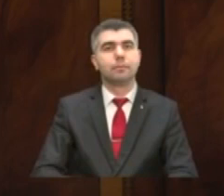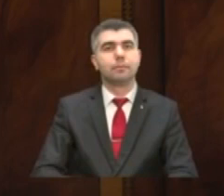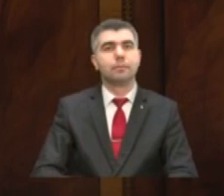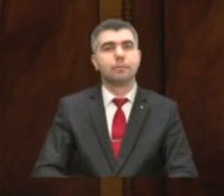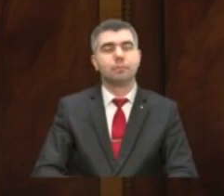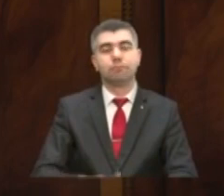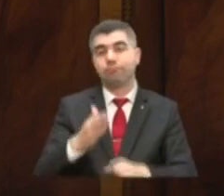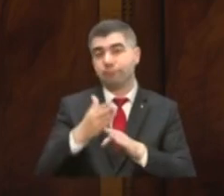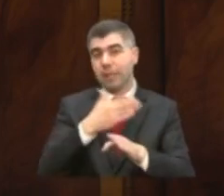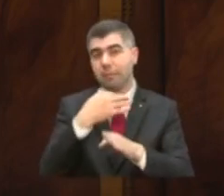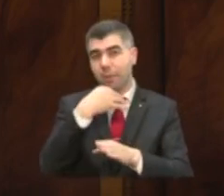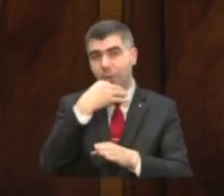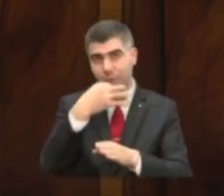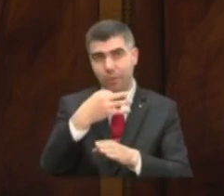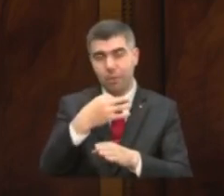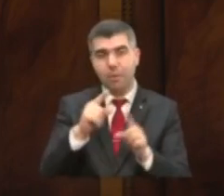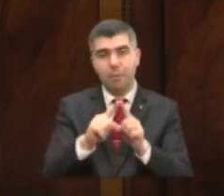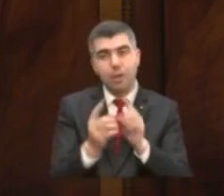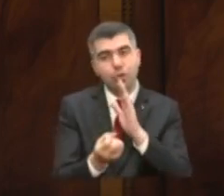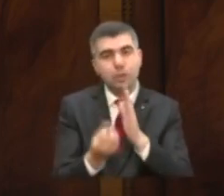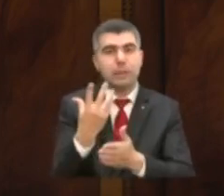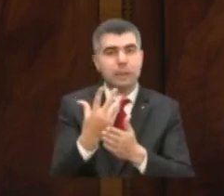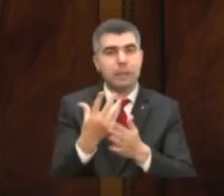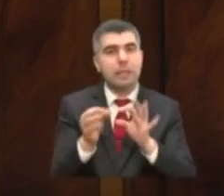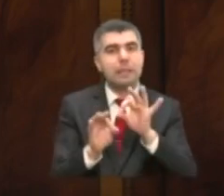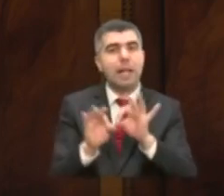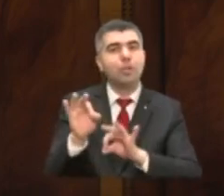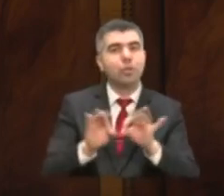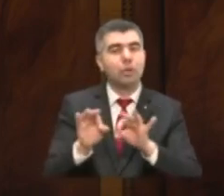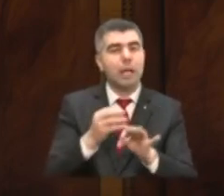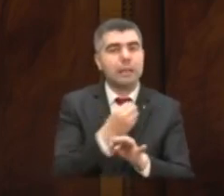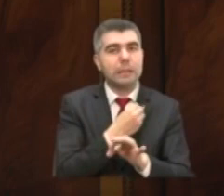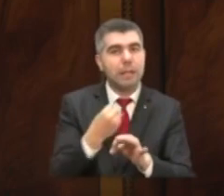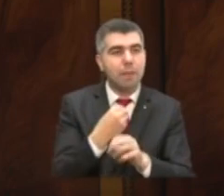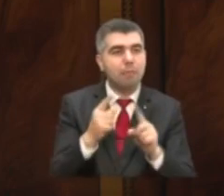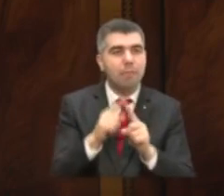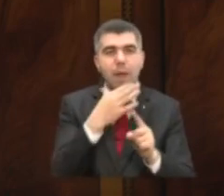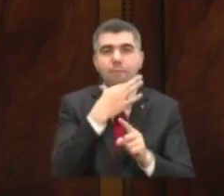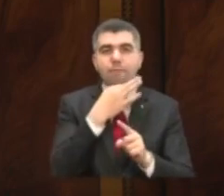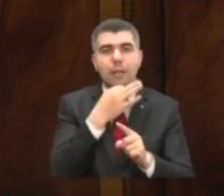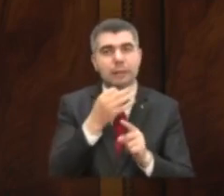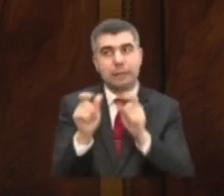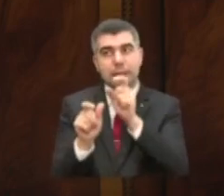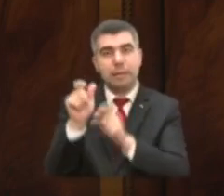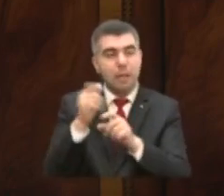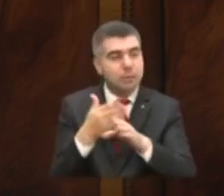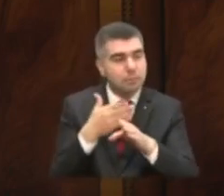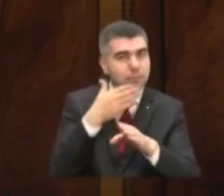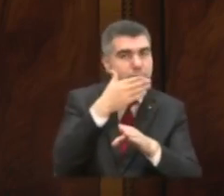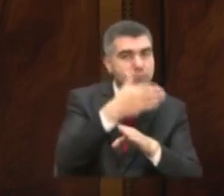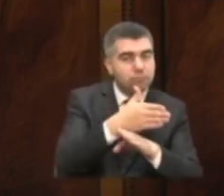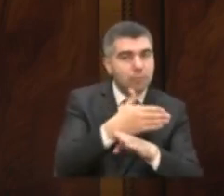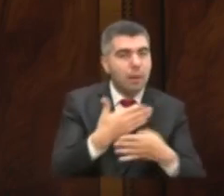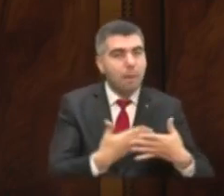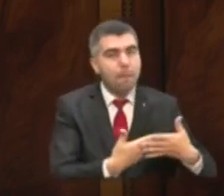يجب أن نضع استراتيجية جديدة لقطاع الصحة ترتكز على تحسين الولوج للخدمات الصحية وتعزيز صحة الأم